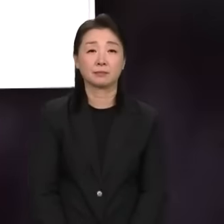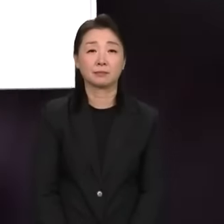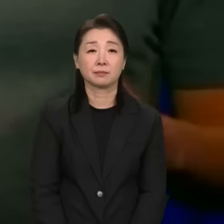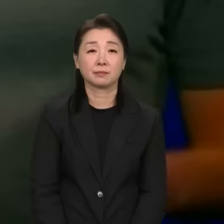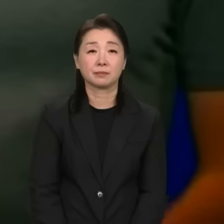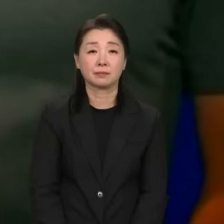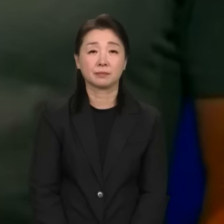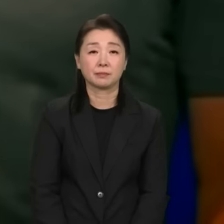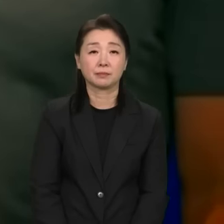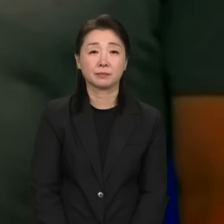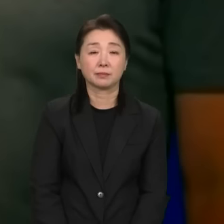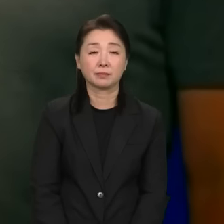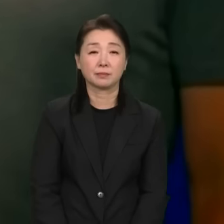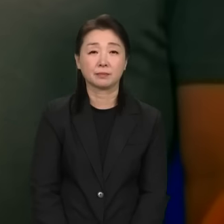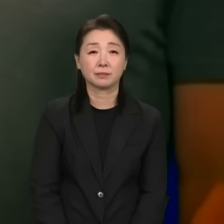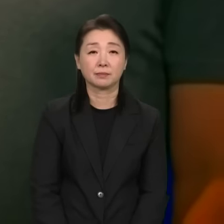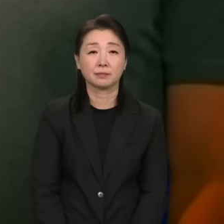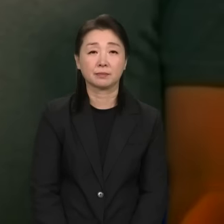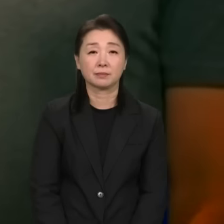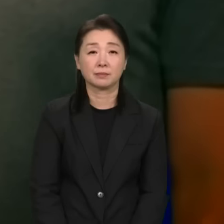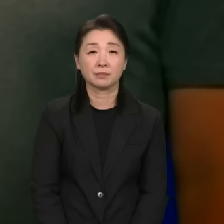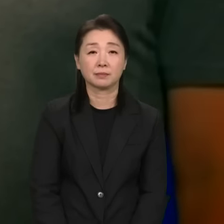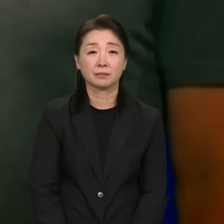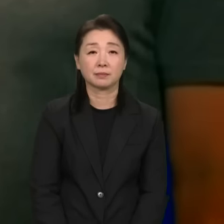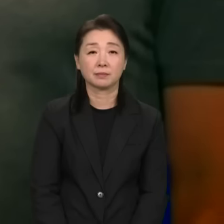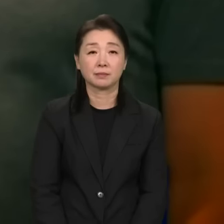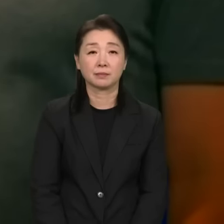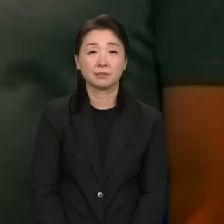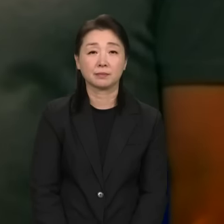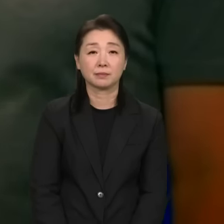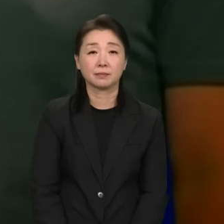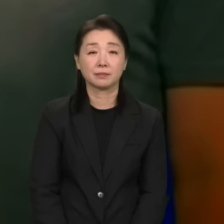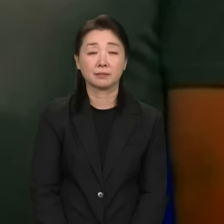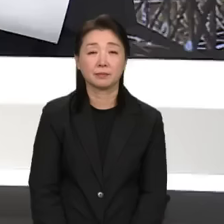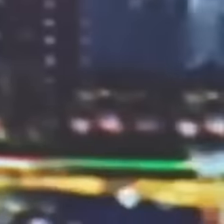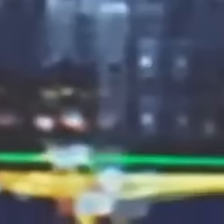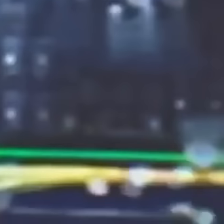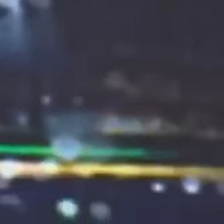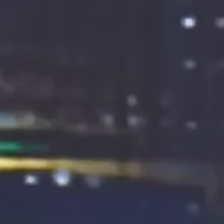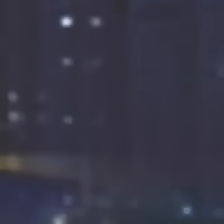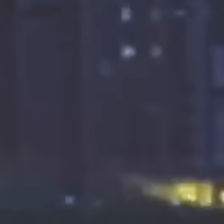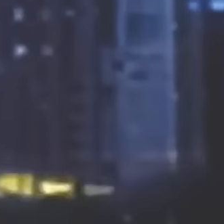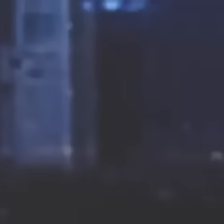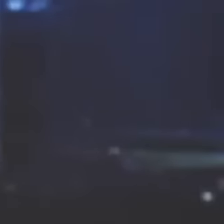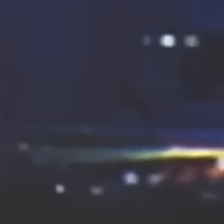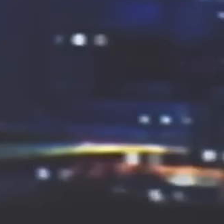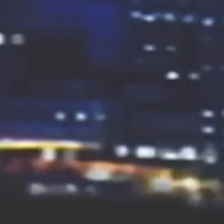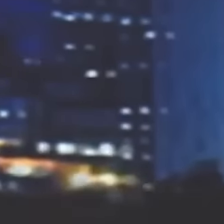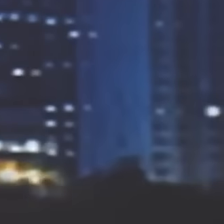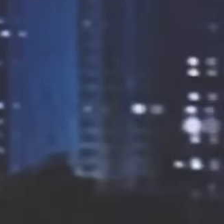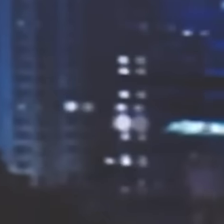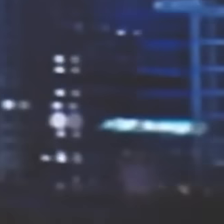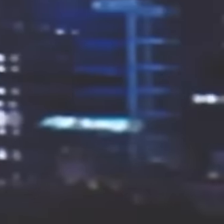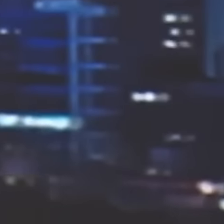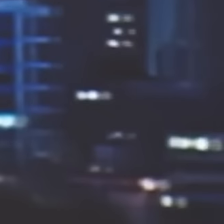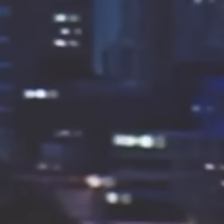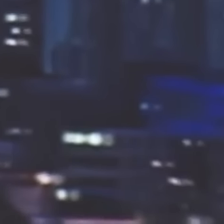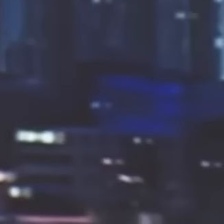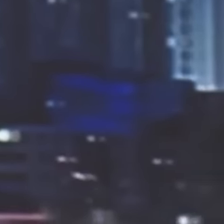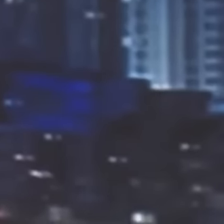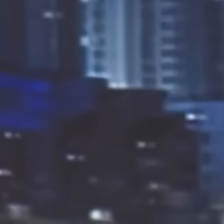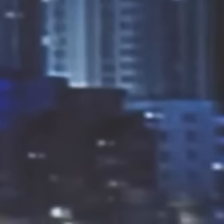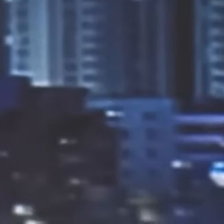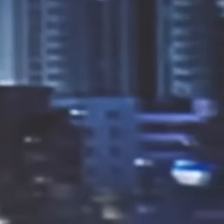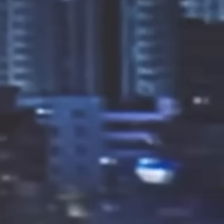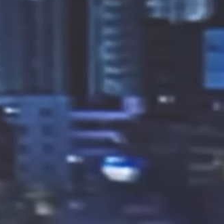있습니다 워싱턴에서 jtbc 정강현 이니다 jtbc 뉴스를 시청해 주신 여러분